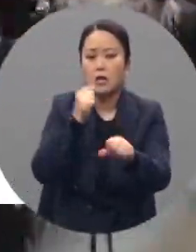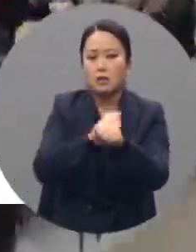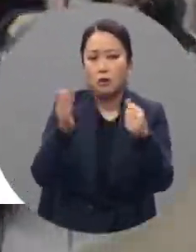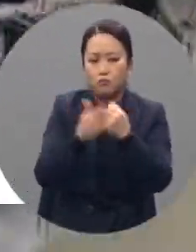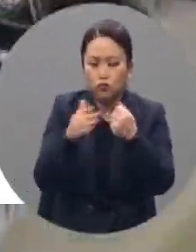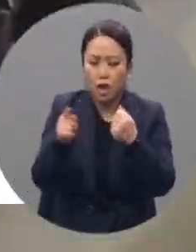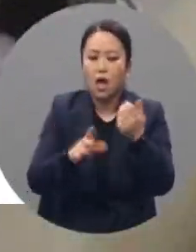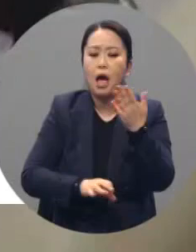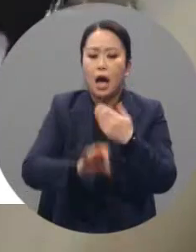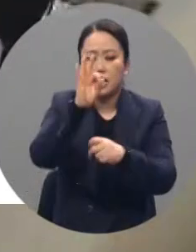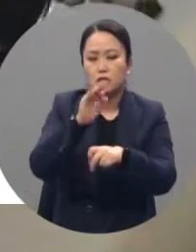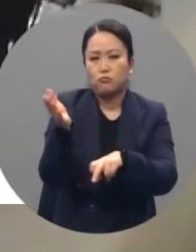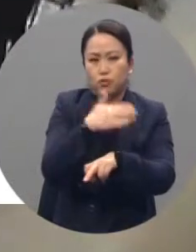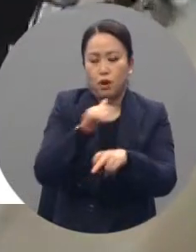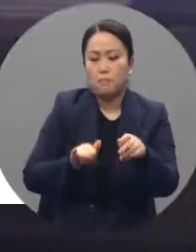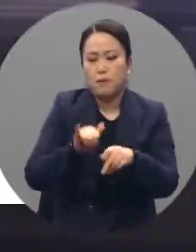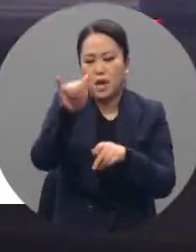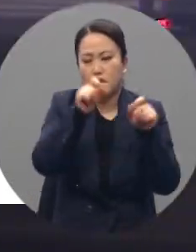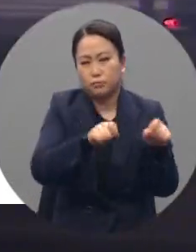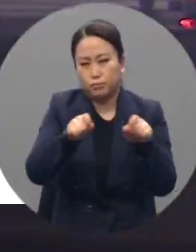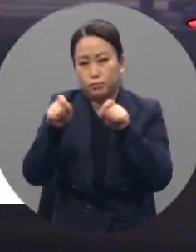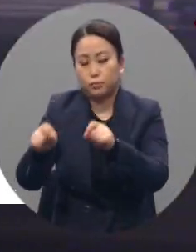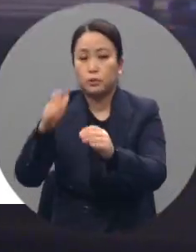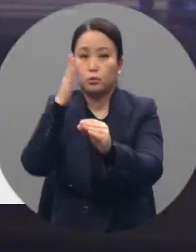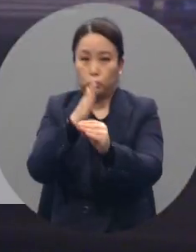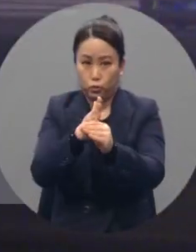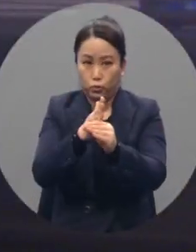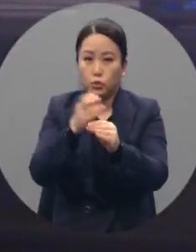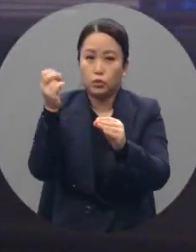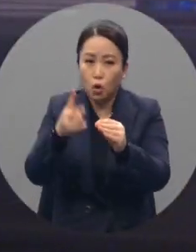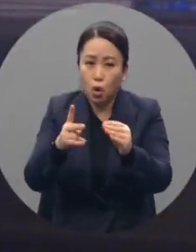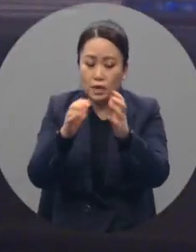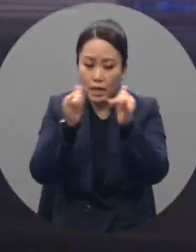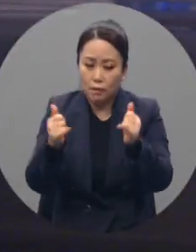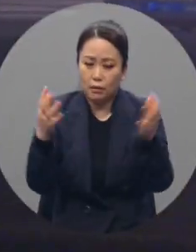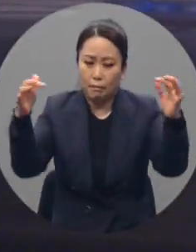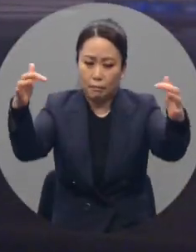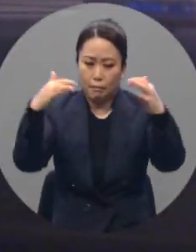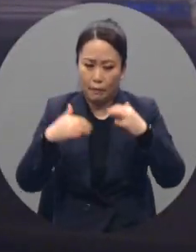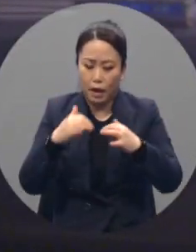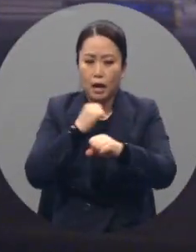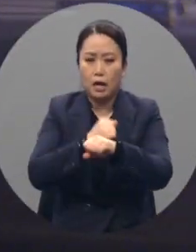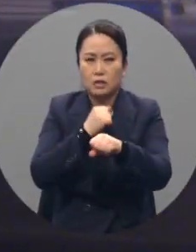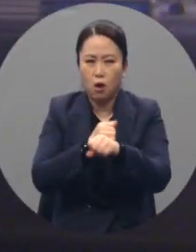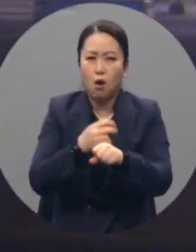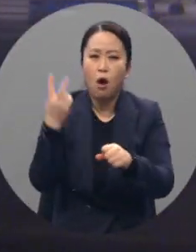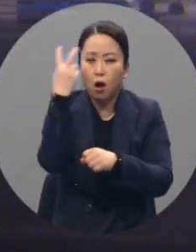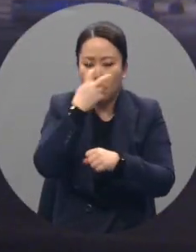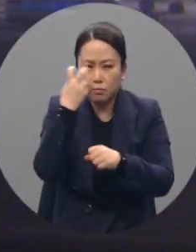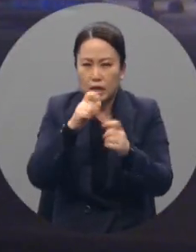지연되고 있습니다. 여기에 귀성 인파까지 몰리면서 보안 검색 등 탑승 수속이 늦어졌다는 설명입니다.